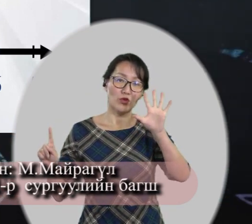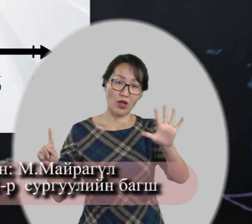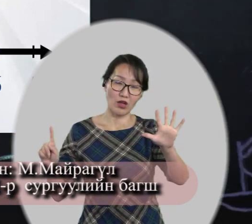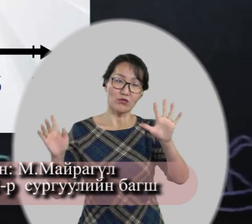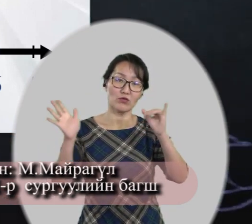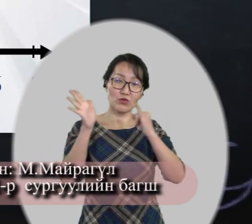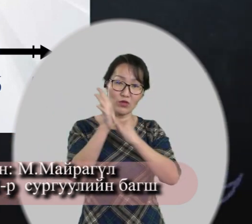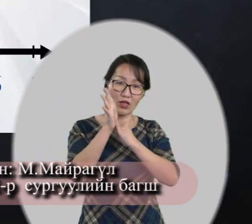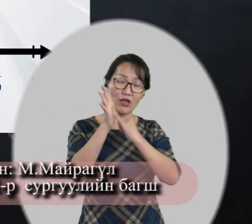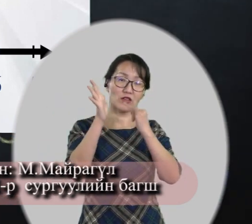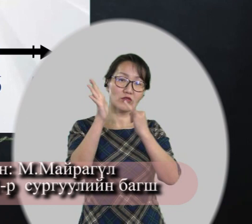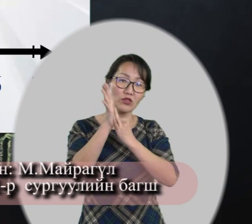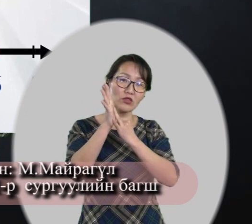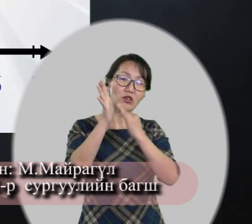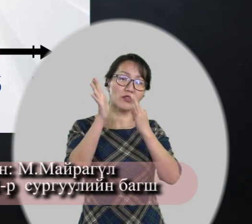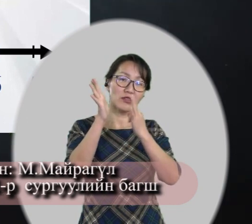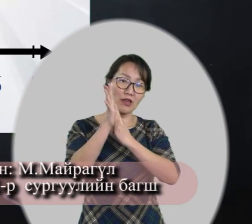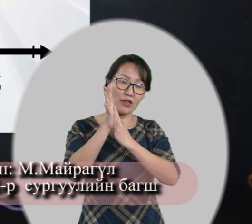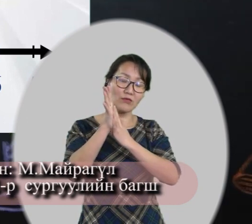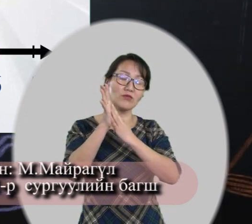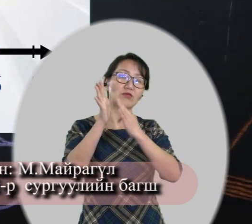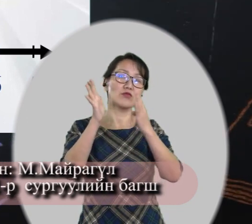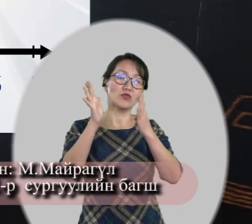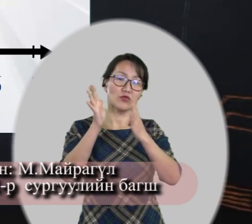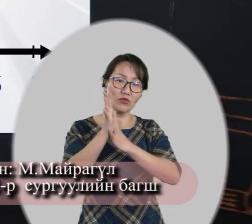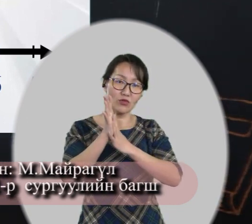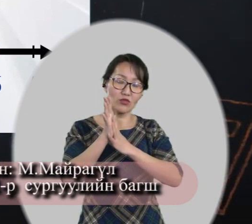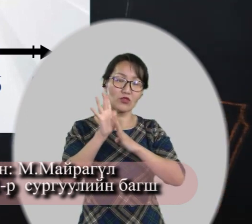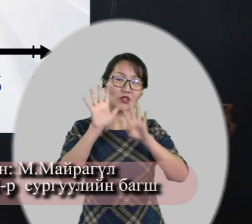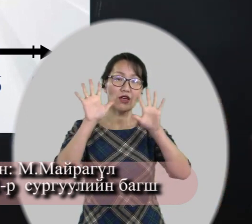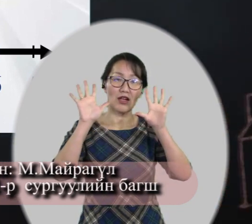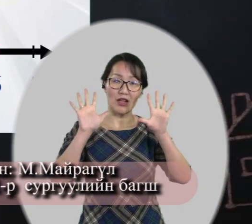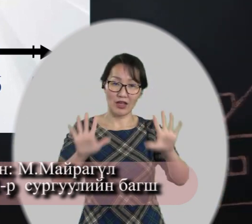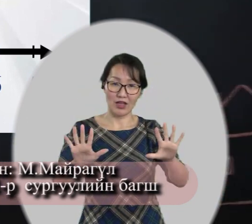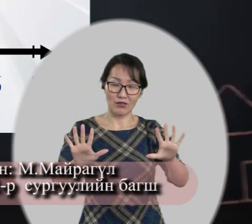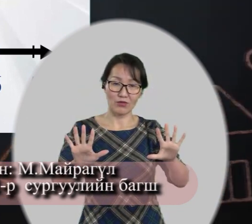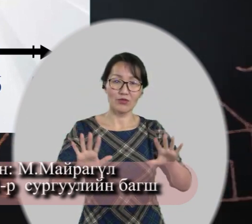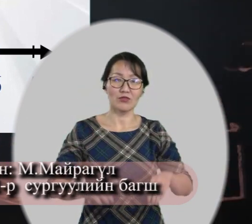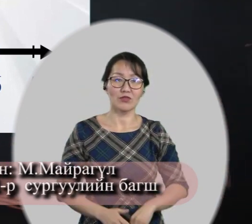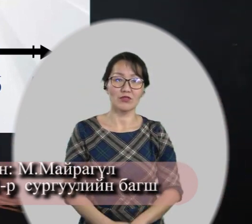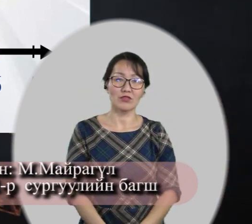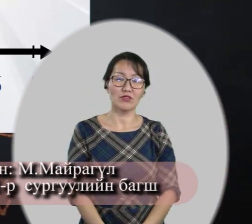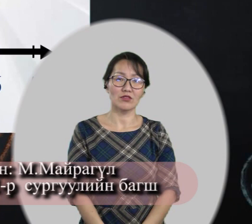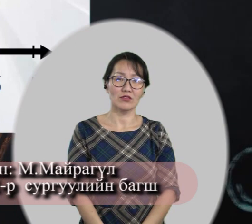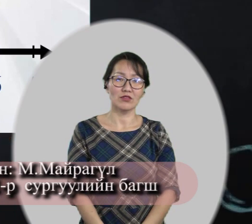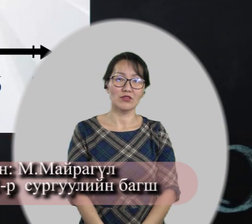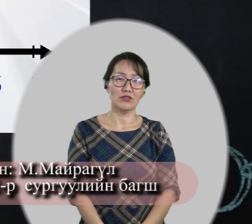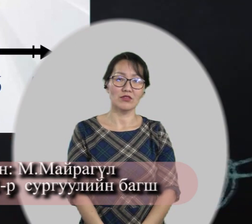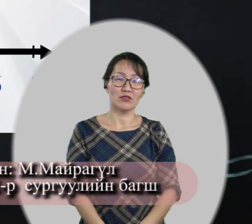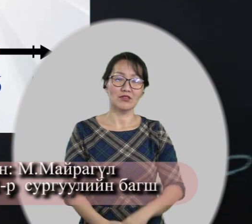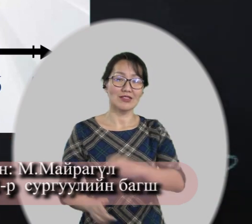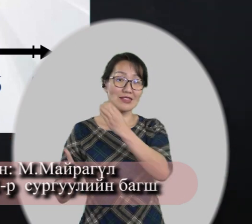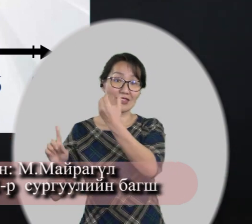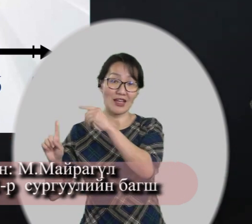2, 3, 4, 5, 6,